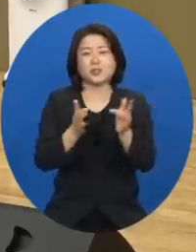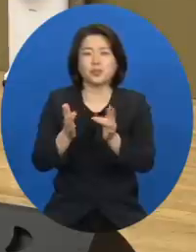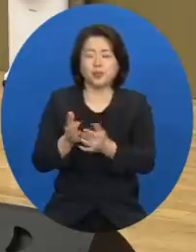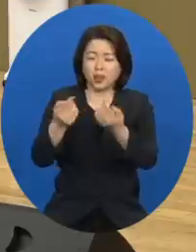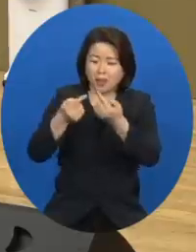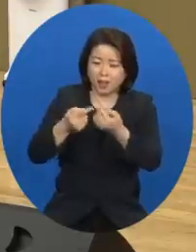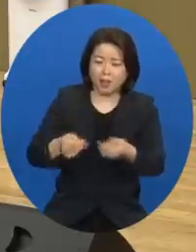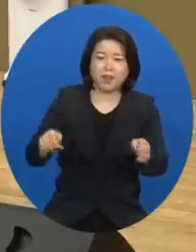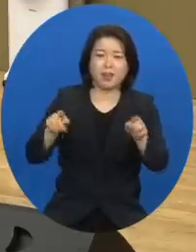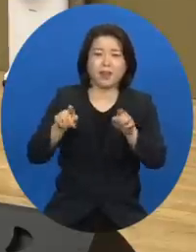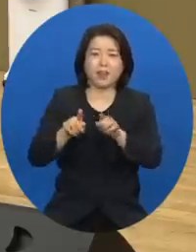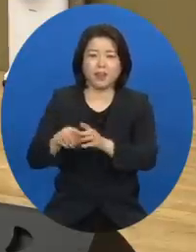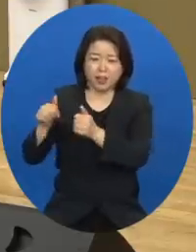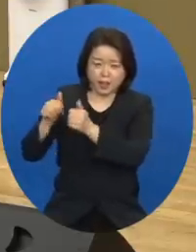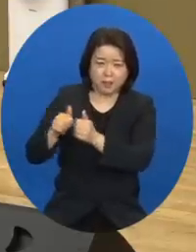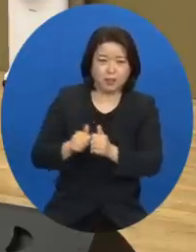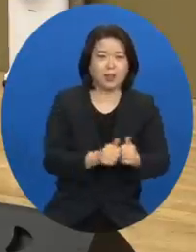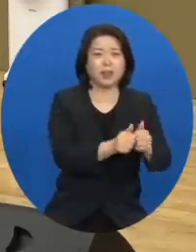한 걸음